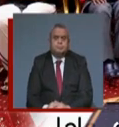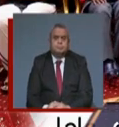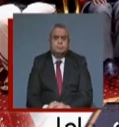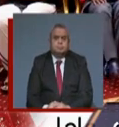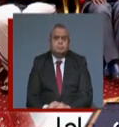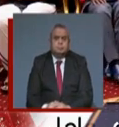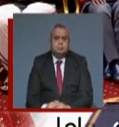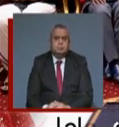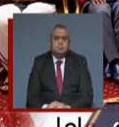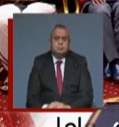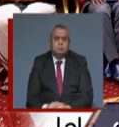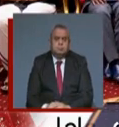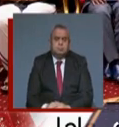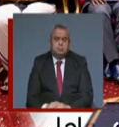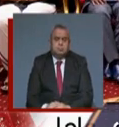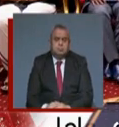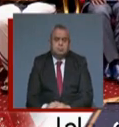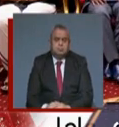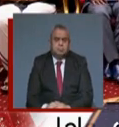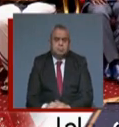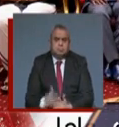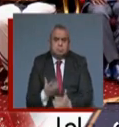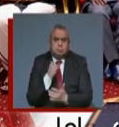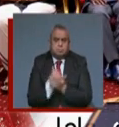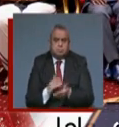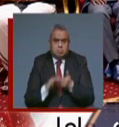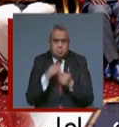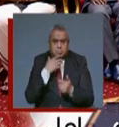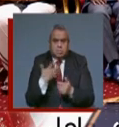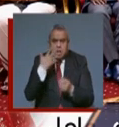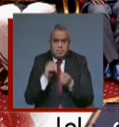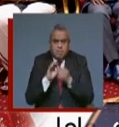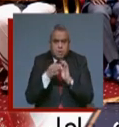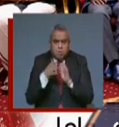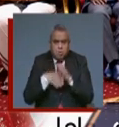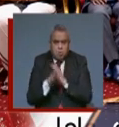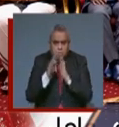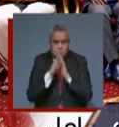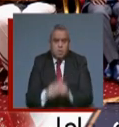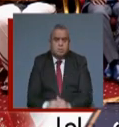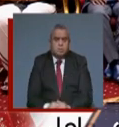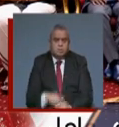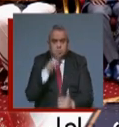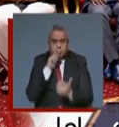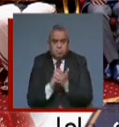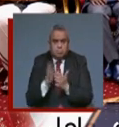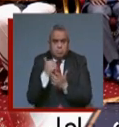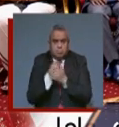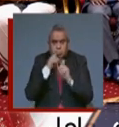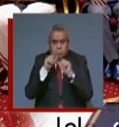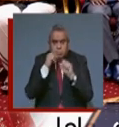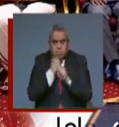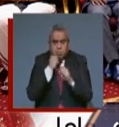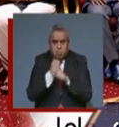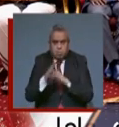اللي بقى بيستنى اسبوعين ثلاثه يمكن يقعد بالشهور وممكن يبقى اطول من كده، وازاي قدر ان 1,900,000 في التارجتنج كانت الاول